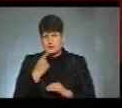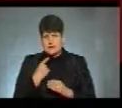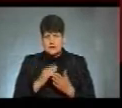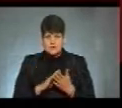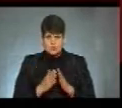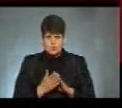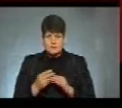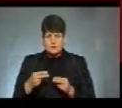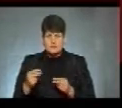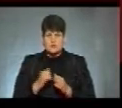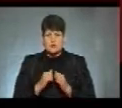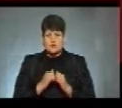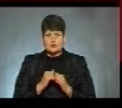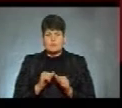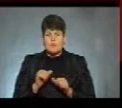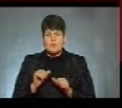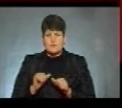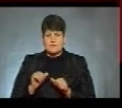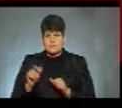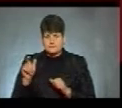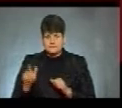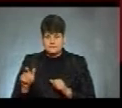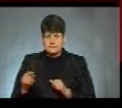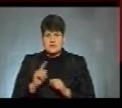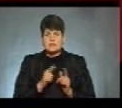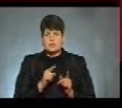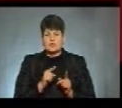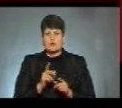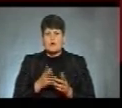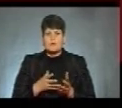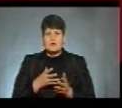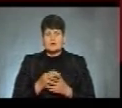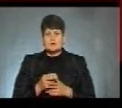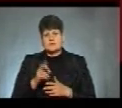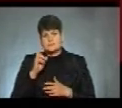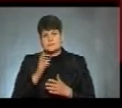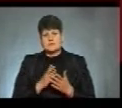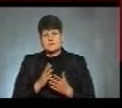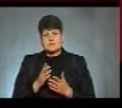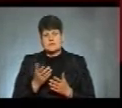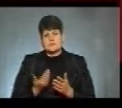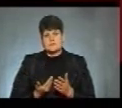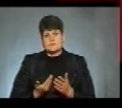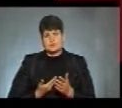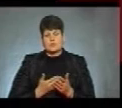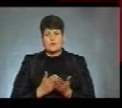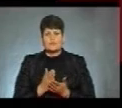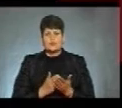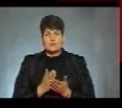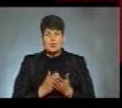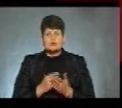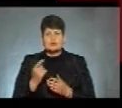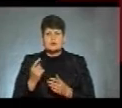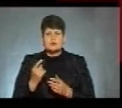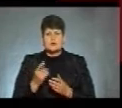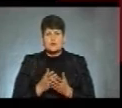договір укладається з кожним співвласником будинку. Згідно нього мешканці оплачуватимуть за комунальні послуги, абонентське обслуговування та обслуговування